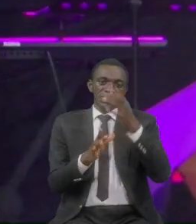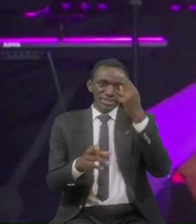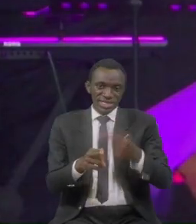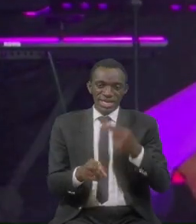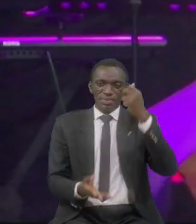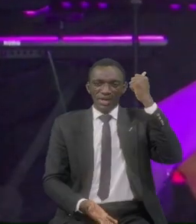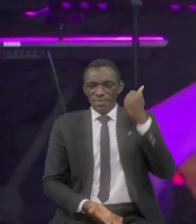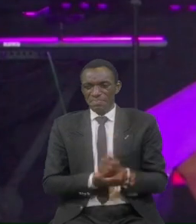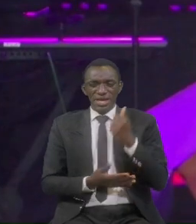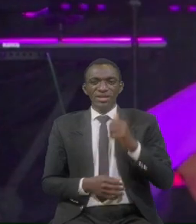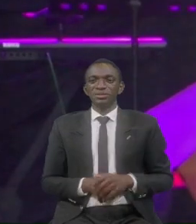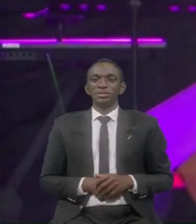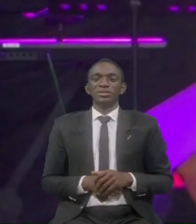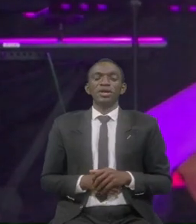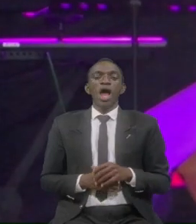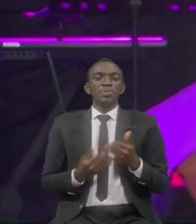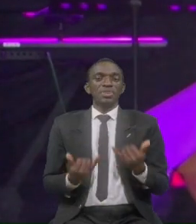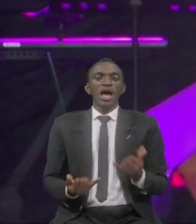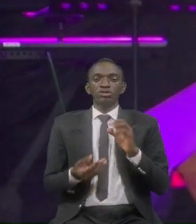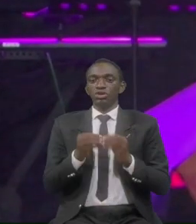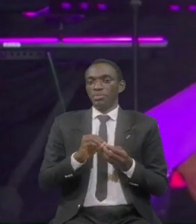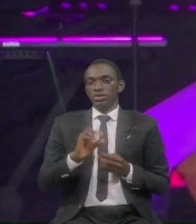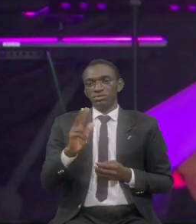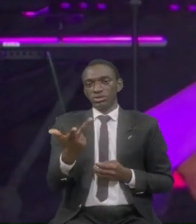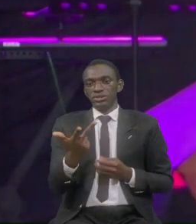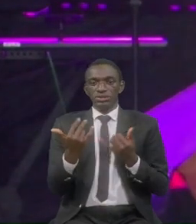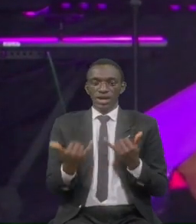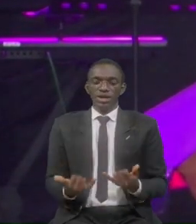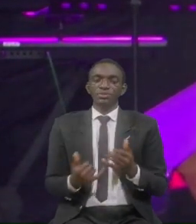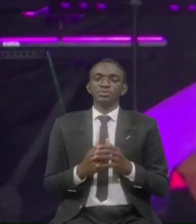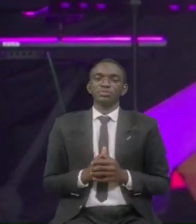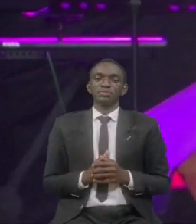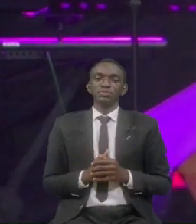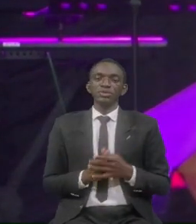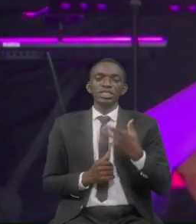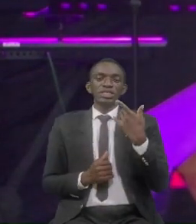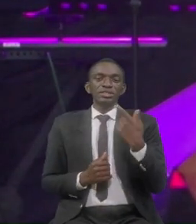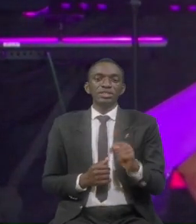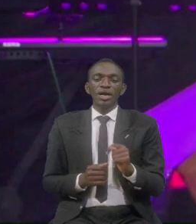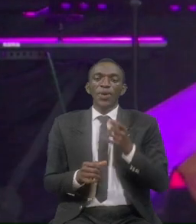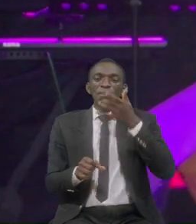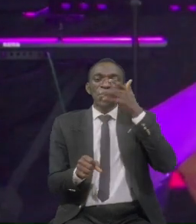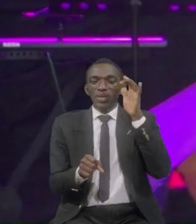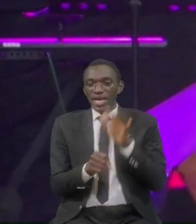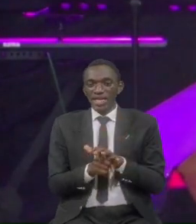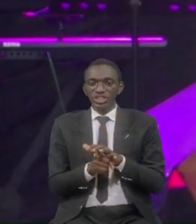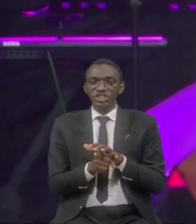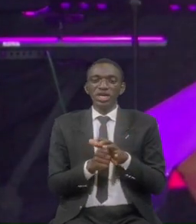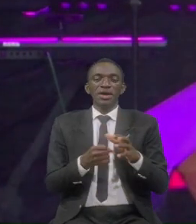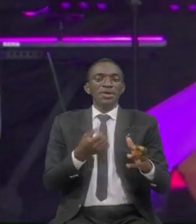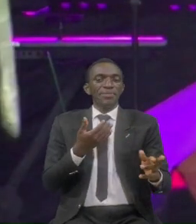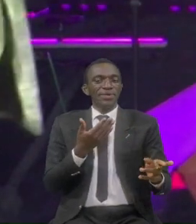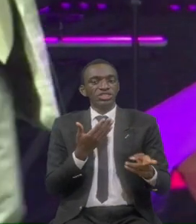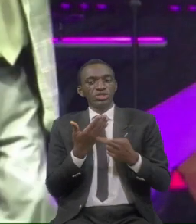makaangkon ini. I come to number three now. Sa ikatulo, buhato ta. Is the pledge restoration